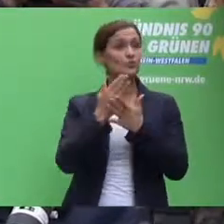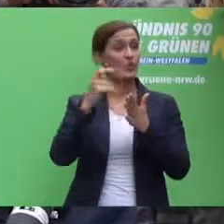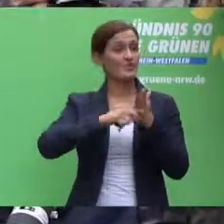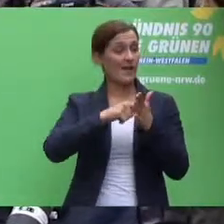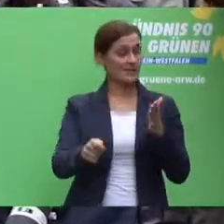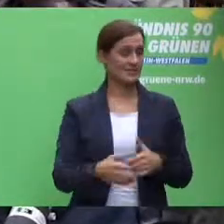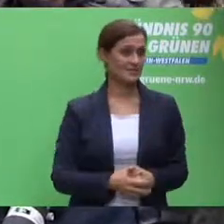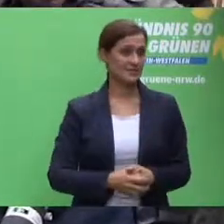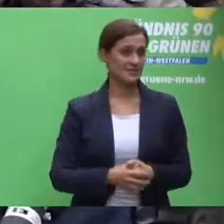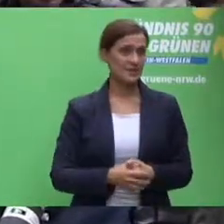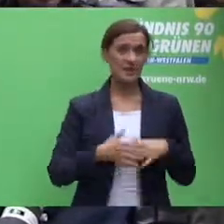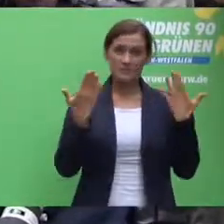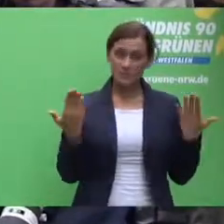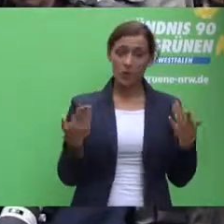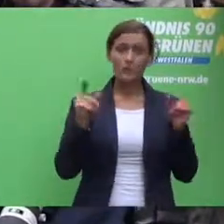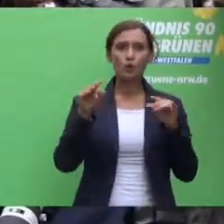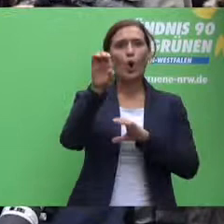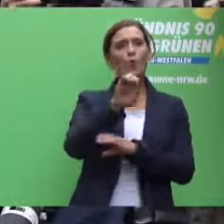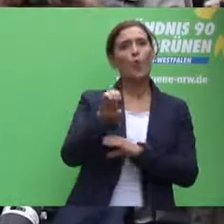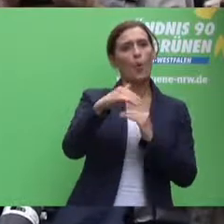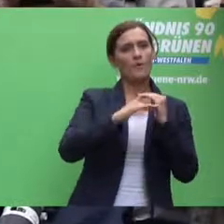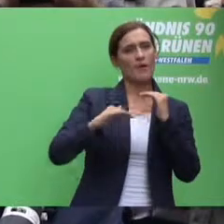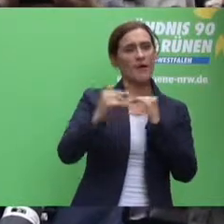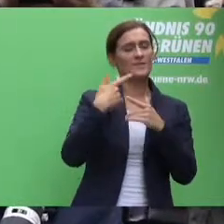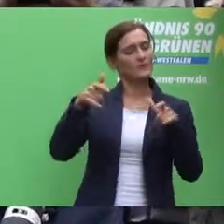eine eurofeindliche,